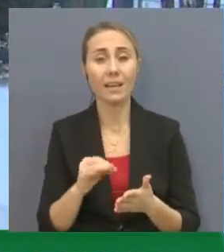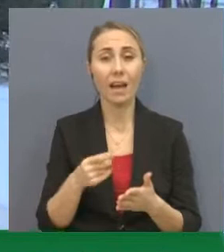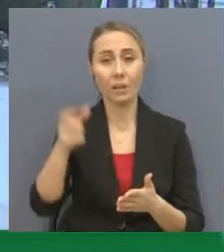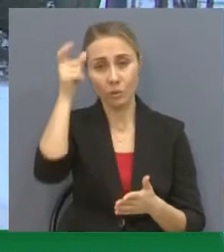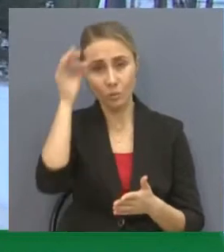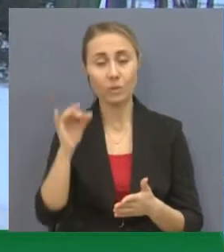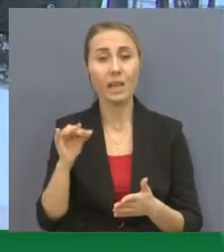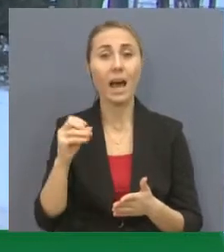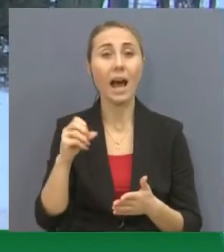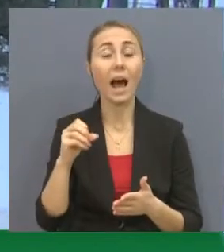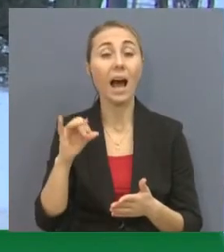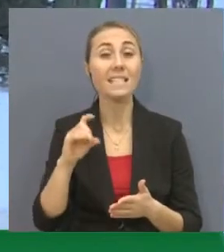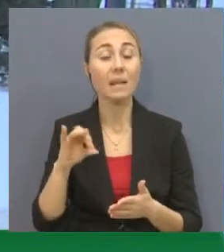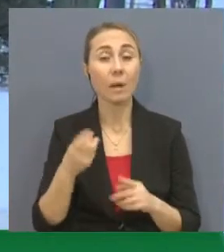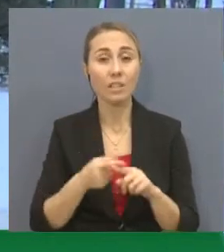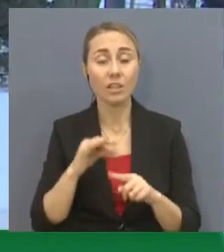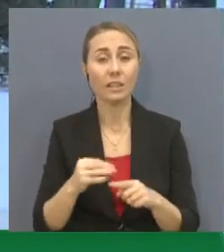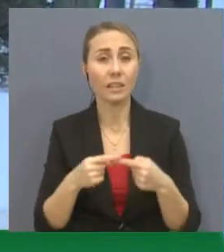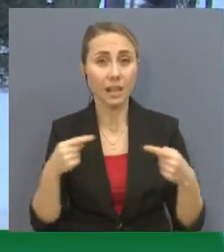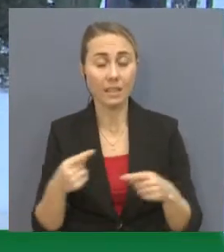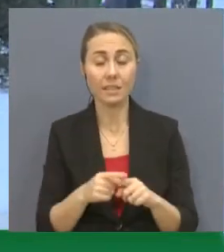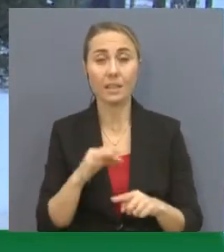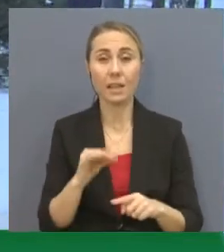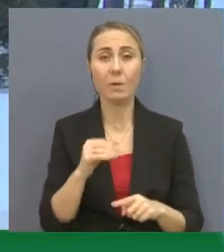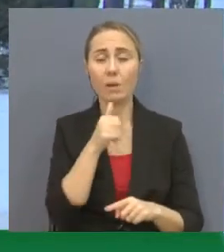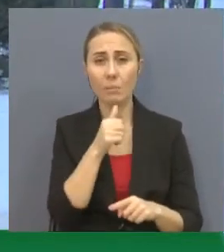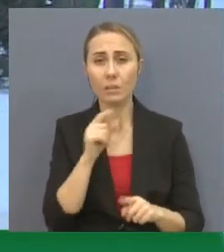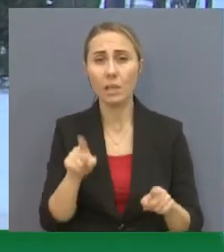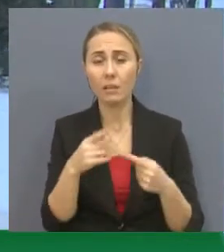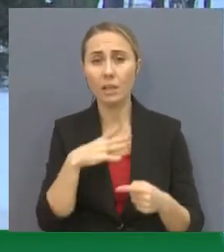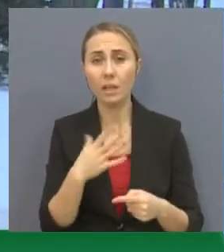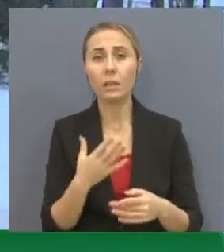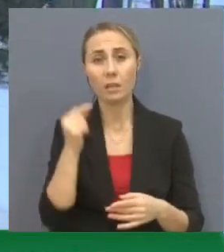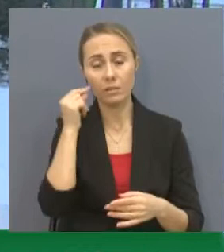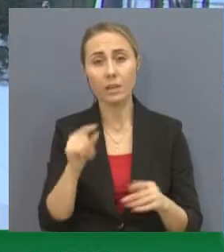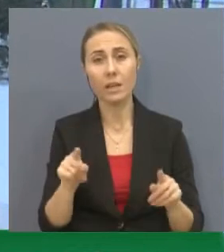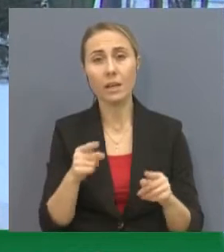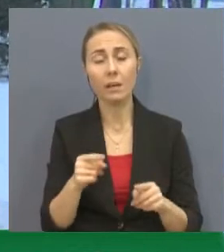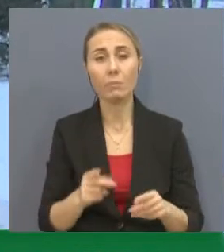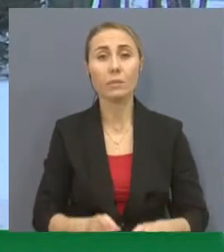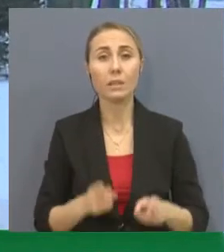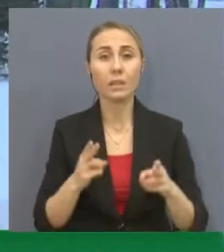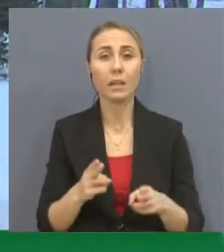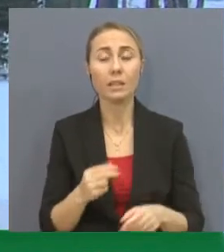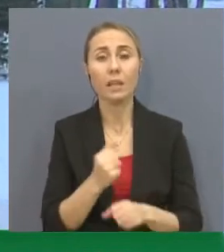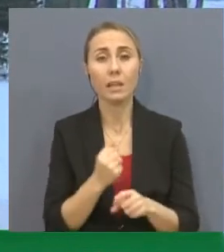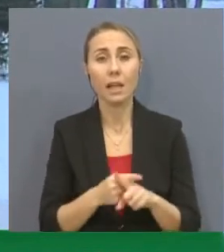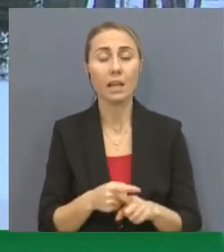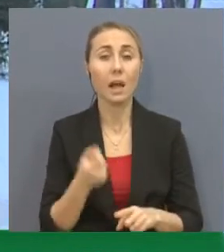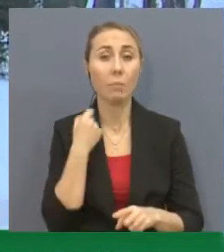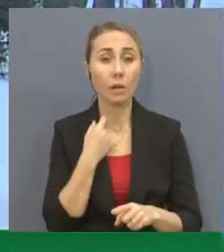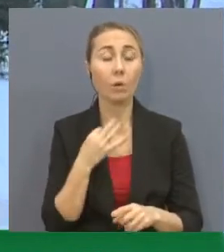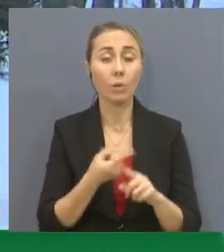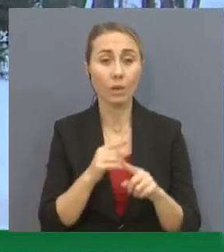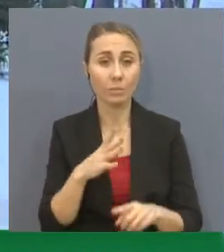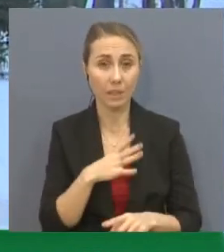азербайджан ванги считаю что probation возникла именно тогда когда выросли количество преступлений совершаем совершаемых под алкогольным опьянением